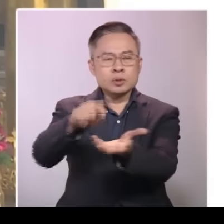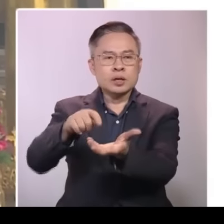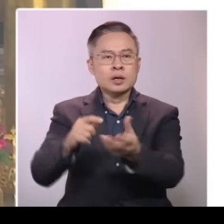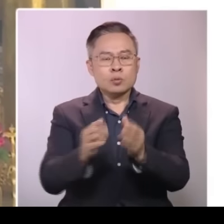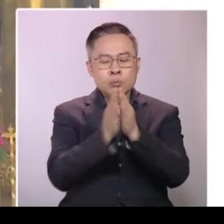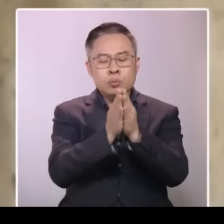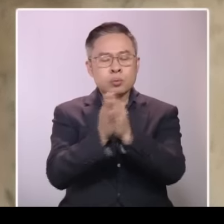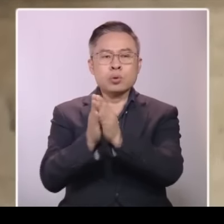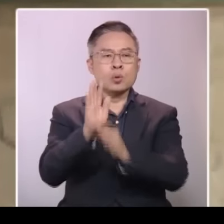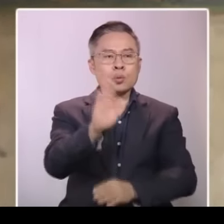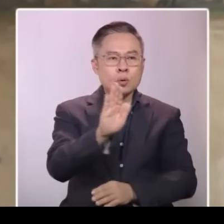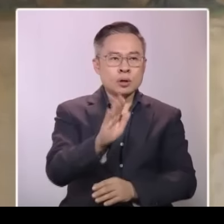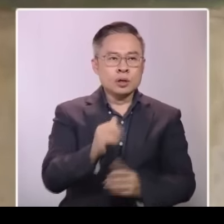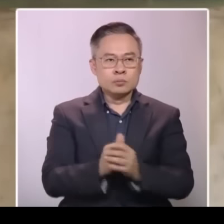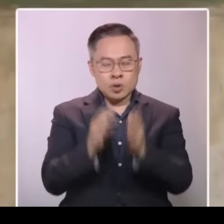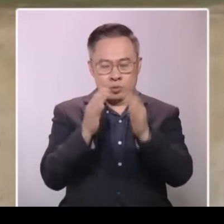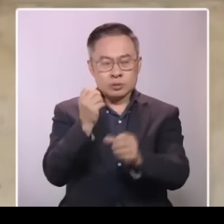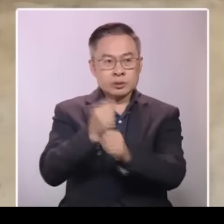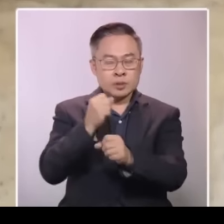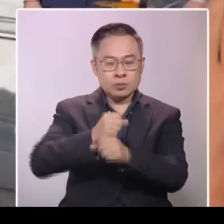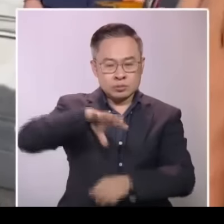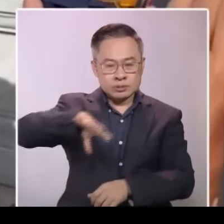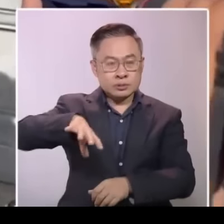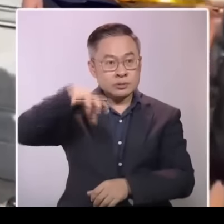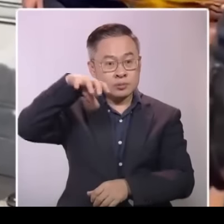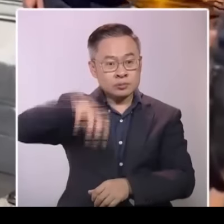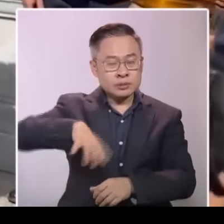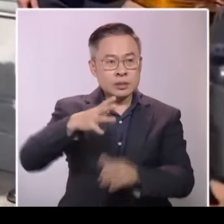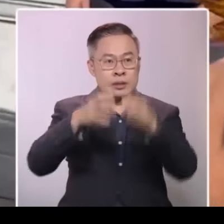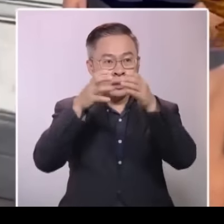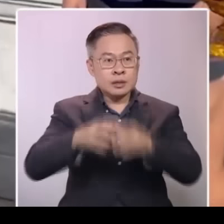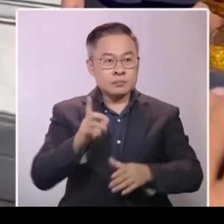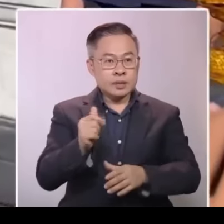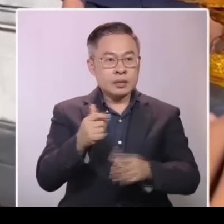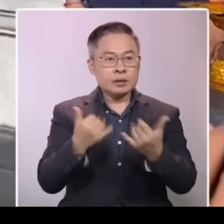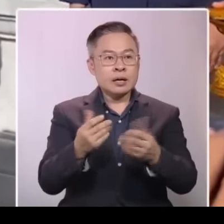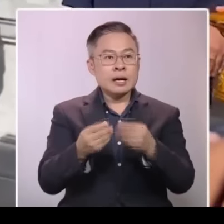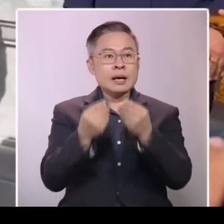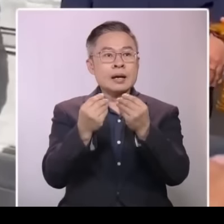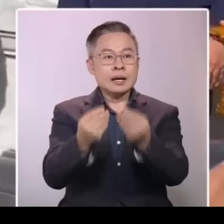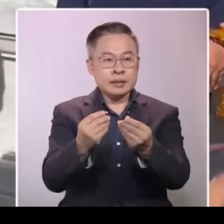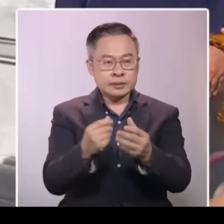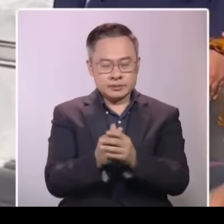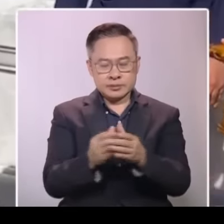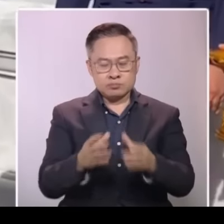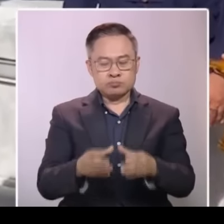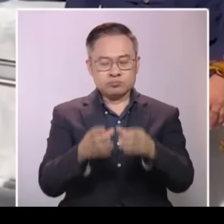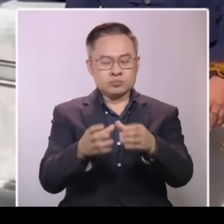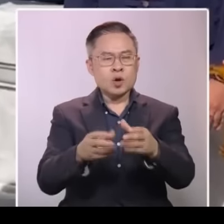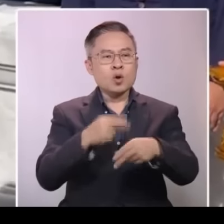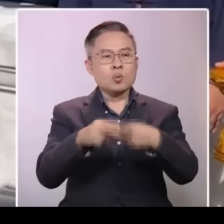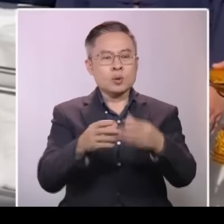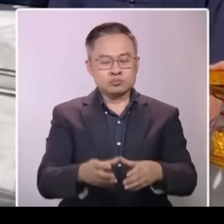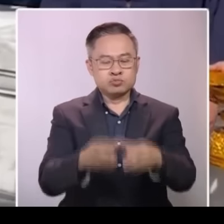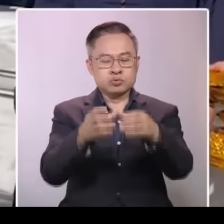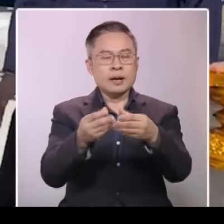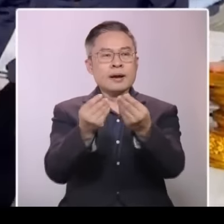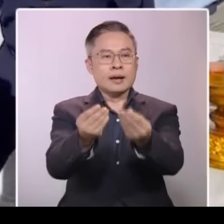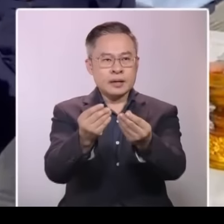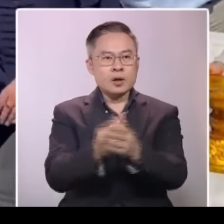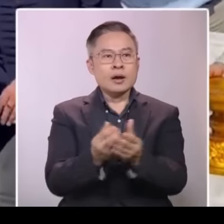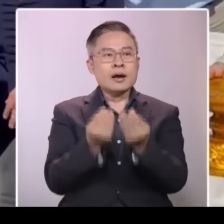หลังจากที่เจ้าหน้าที่ของศาลหลักเมืองเนี่ยเห็นว่าคุณอุ๊งอิ๊งมานะก็ได้มีการมอบองค์จำลองศาลหลักเมืองเนี่ยเป็นที่ระลึกพร้อมกับอว